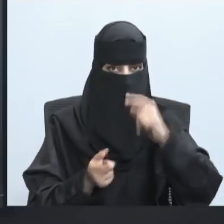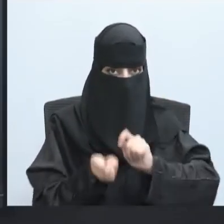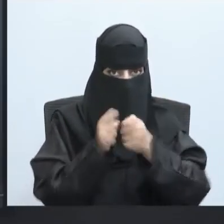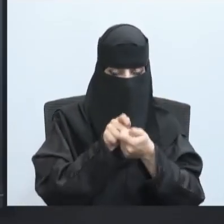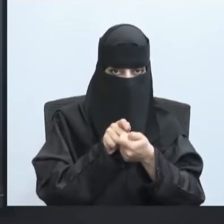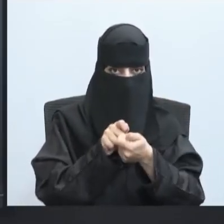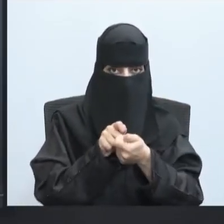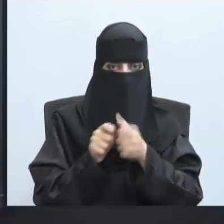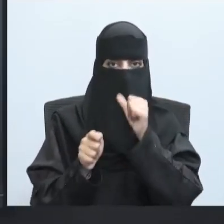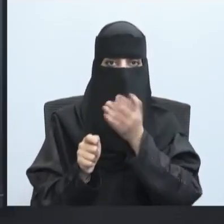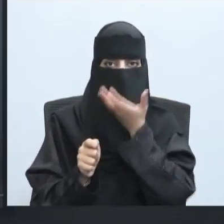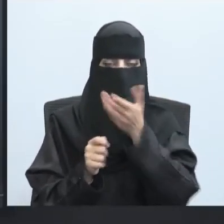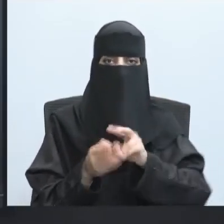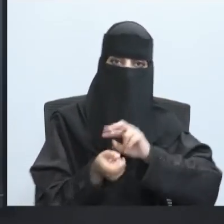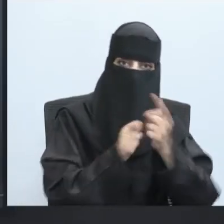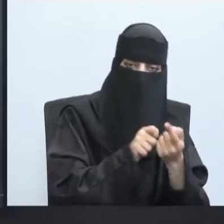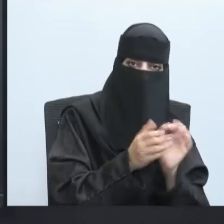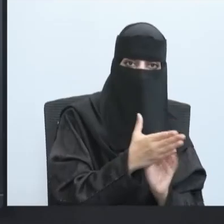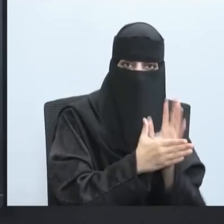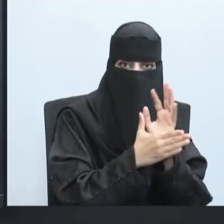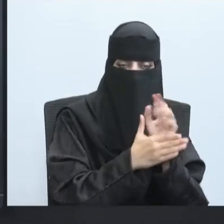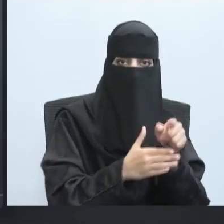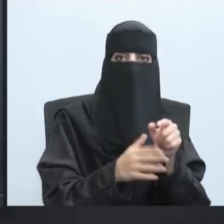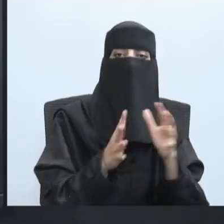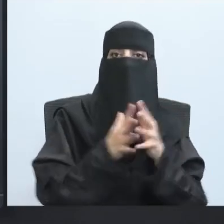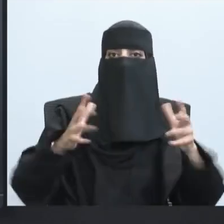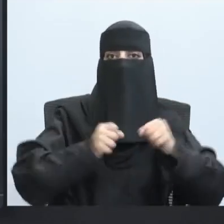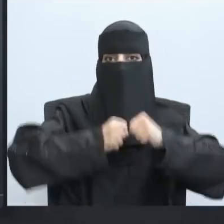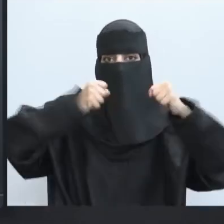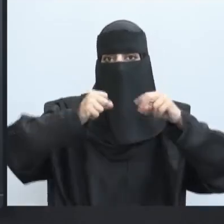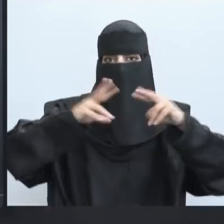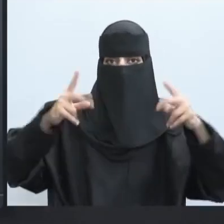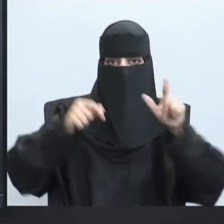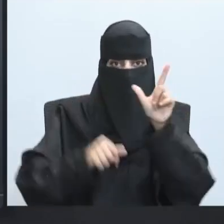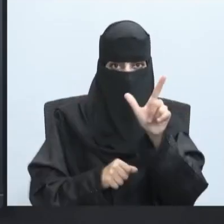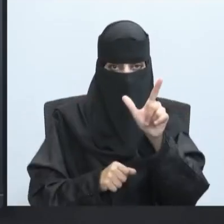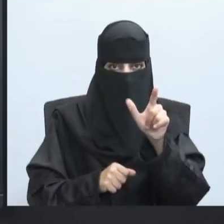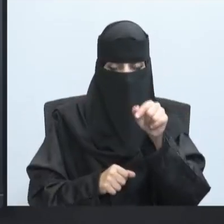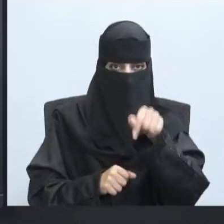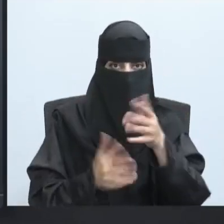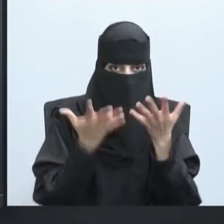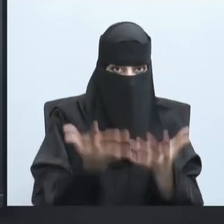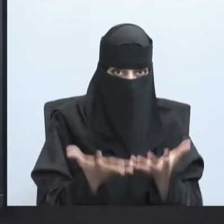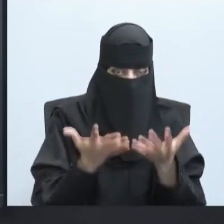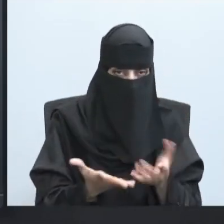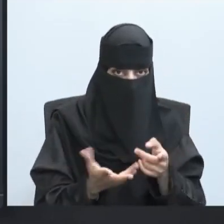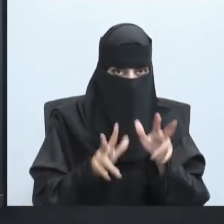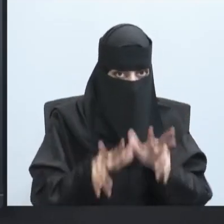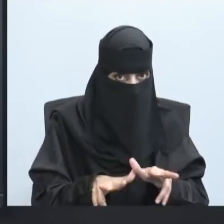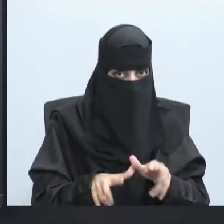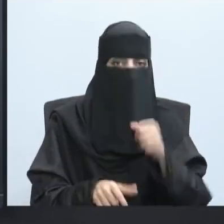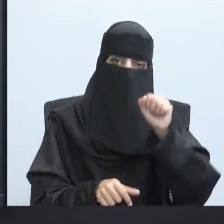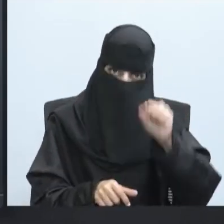الماء الى غاز سوف يكون هنالك حجم اكبر ولكن هل الكتله ثابته